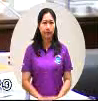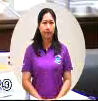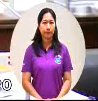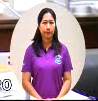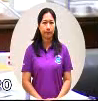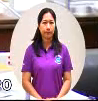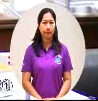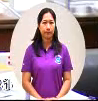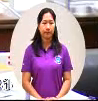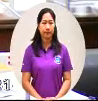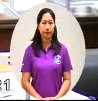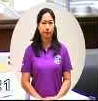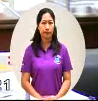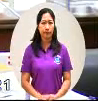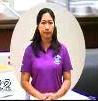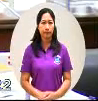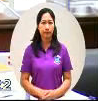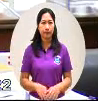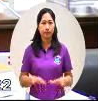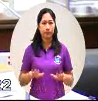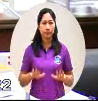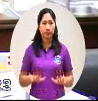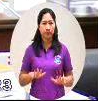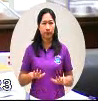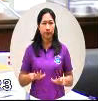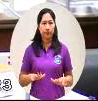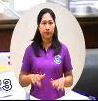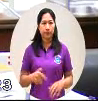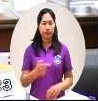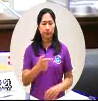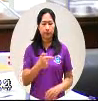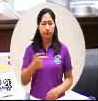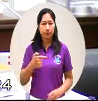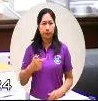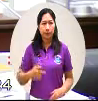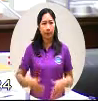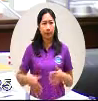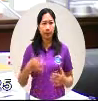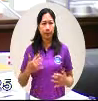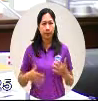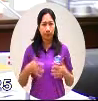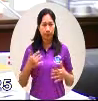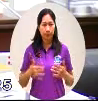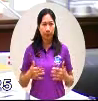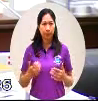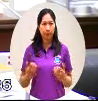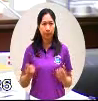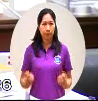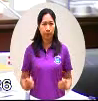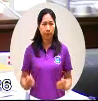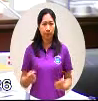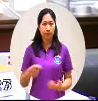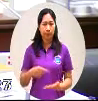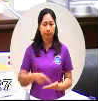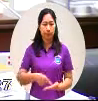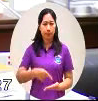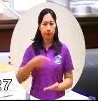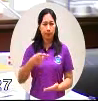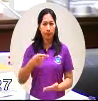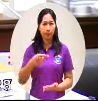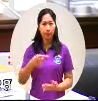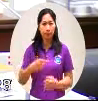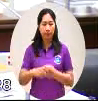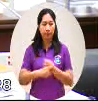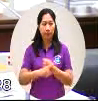我想今天非常高兴，在第一届